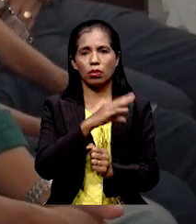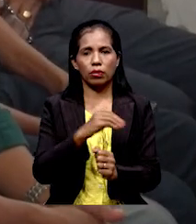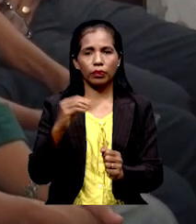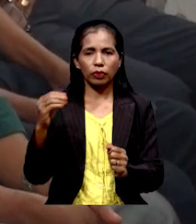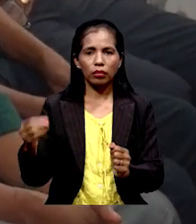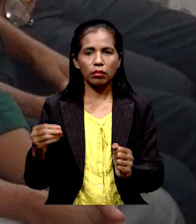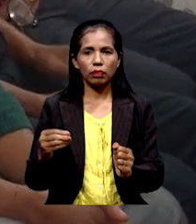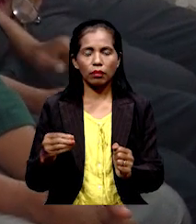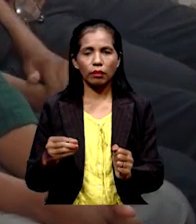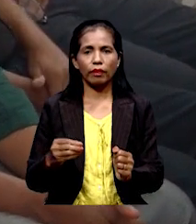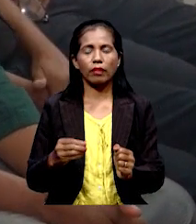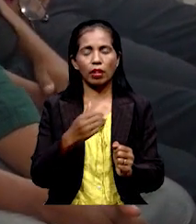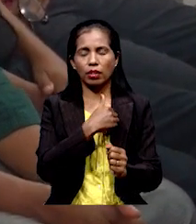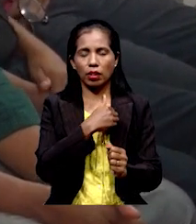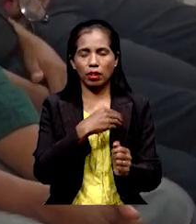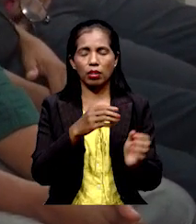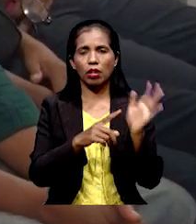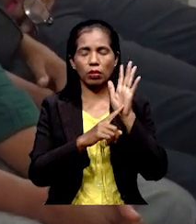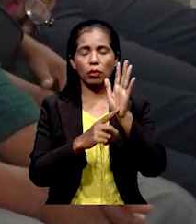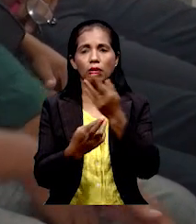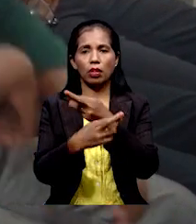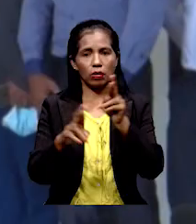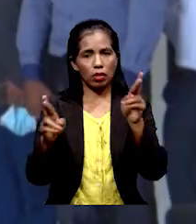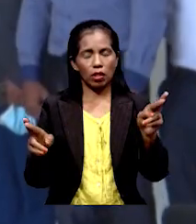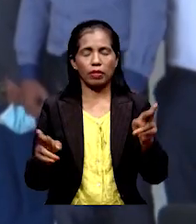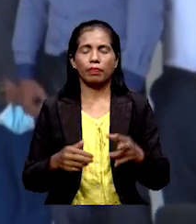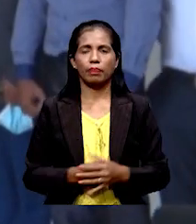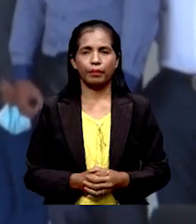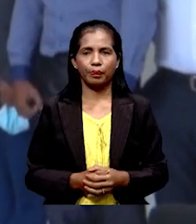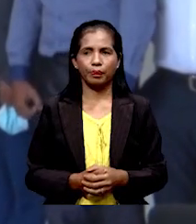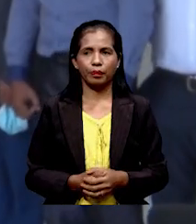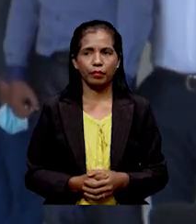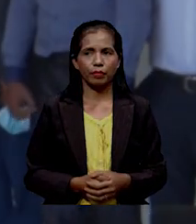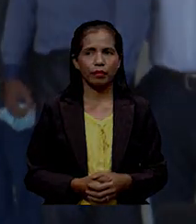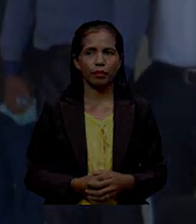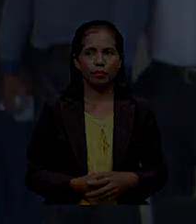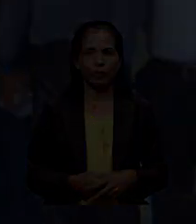mai beto hin loron sedak fosai resultau di auditoria. Almedo dos Santos, GMN.